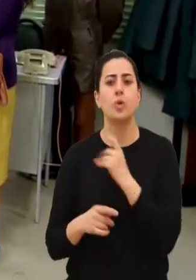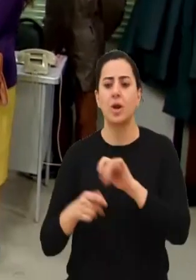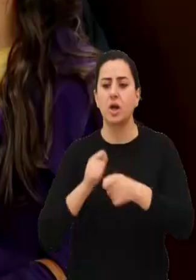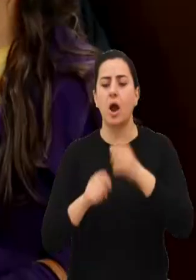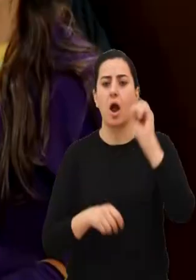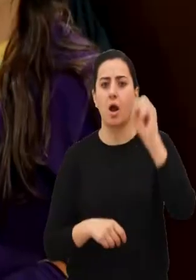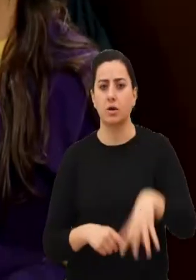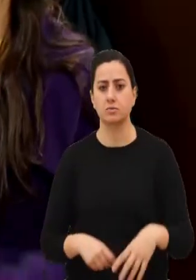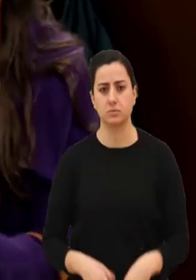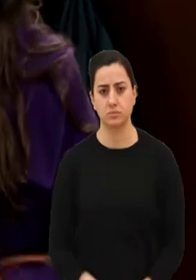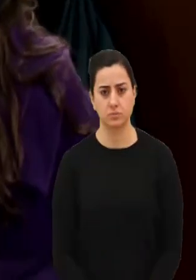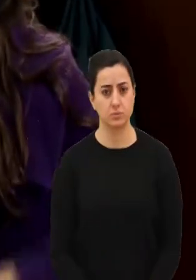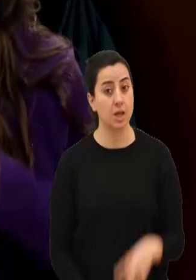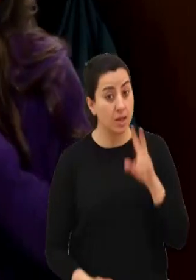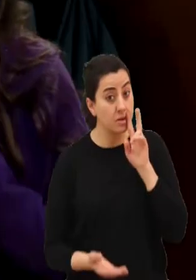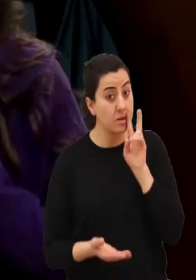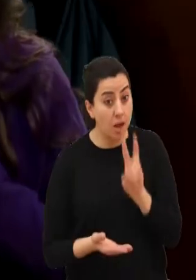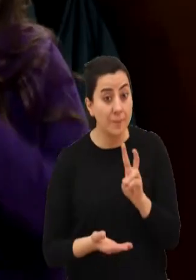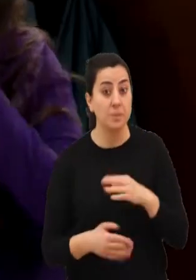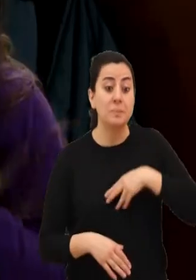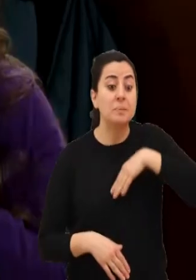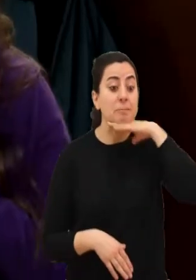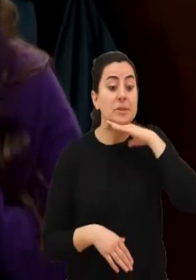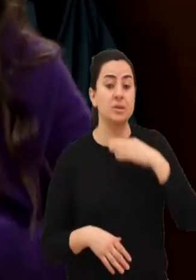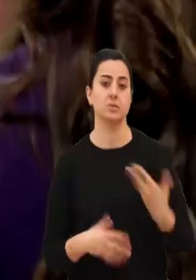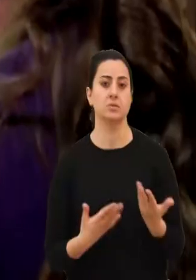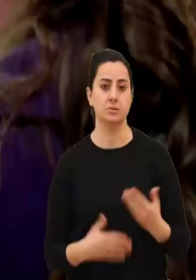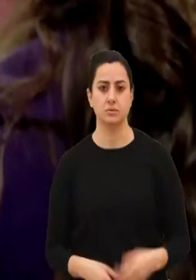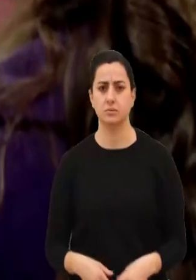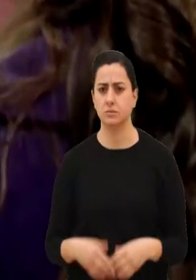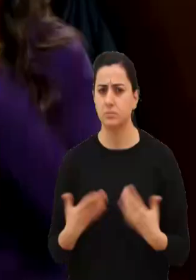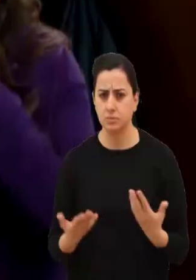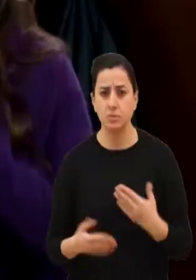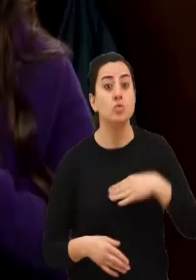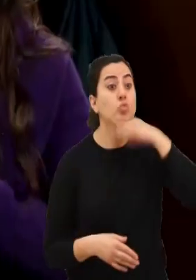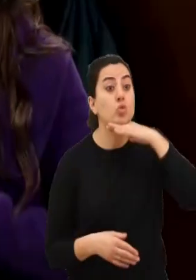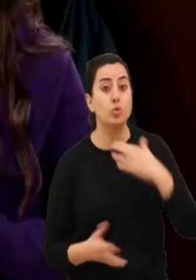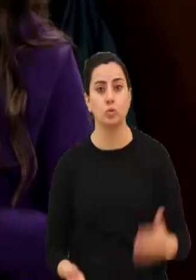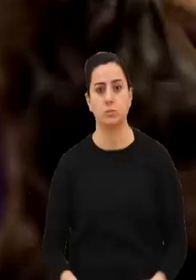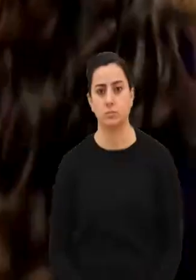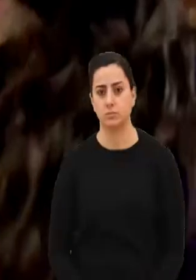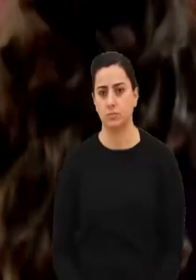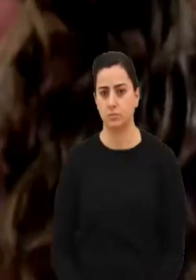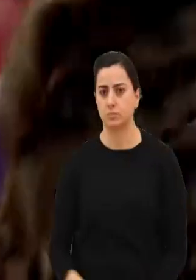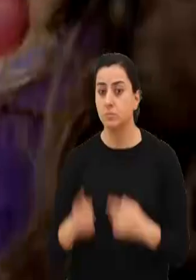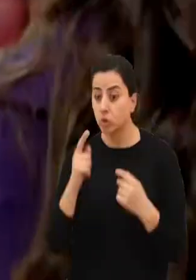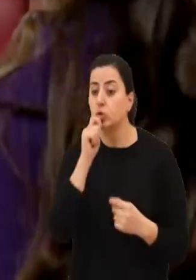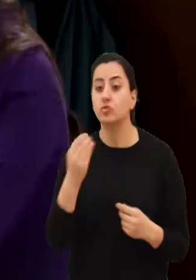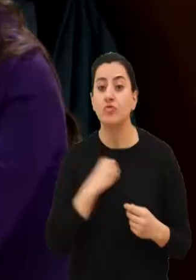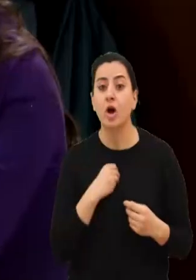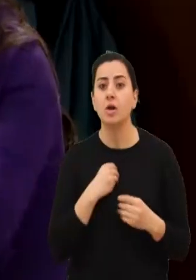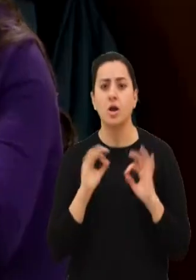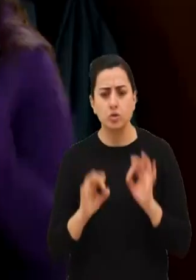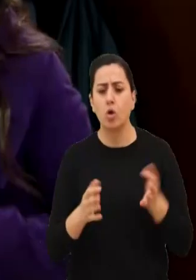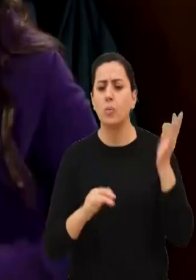yırttı attı ya. Yemin ederim kara canıma doydum. Aha horaya kadar geldi. Boğazına. Horaya kadar geldi. Tamam, sen söz vermedin mi? Kusurum. Hep